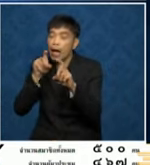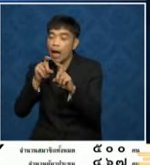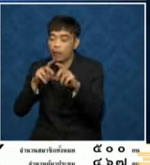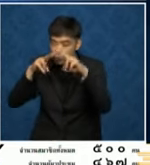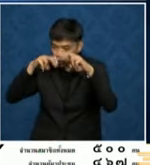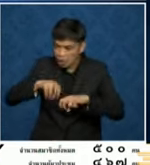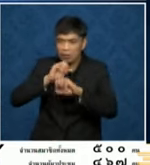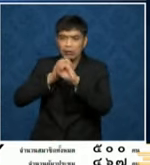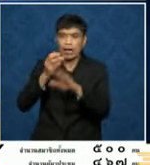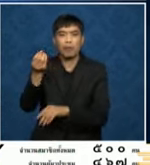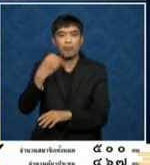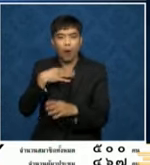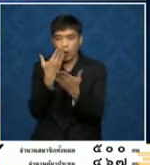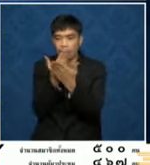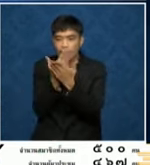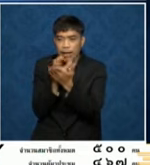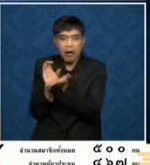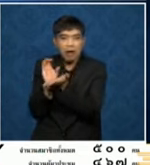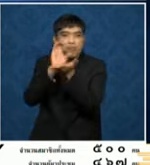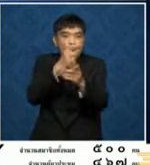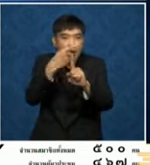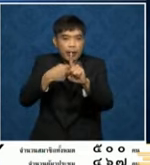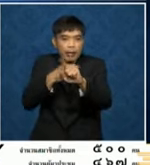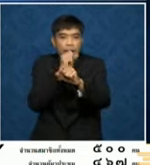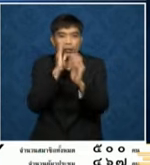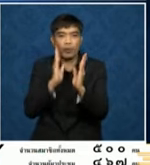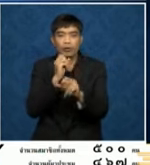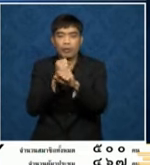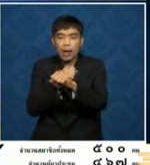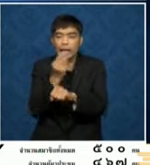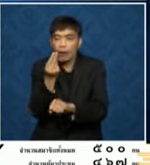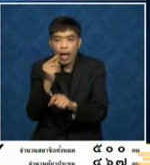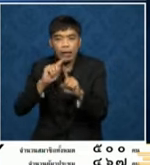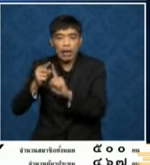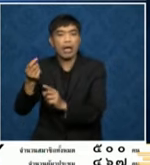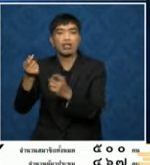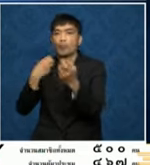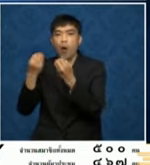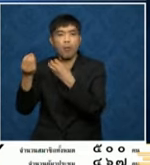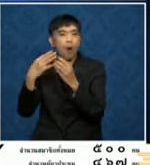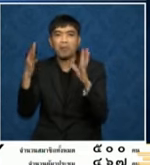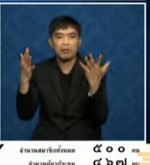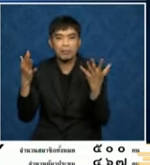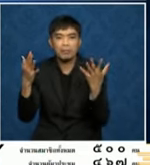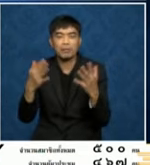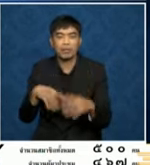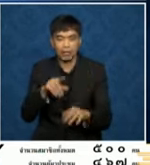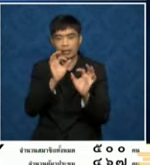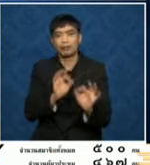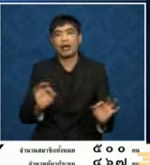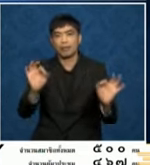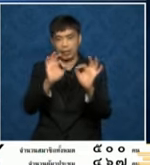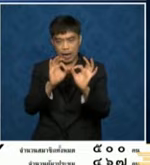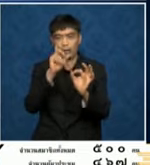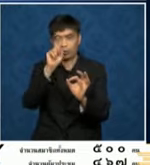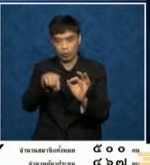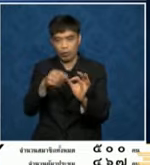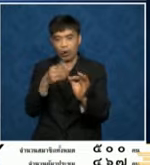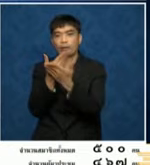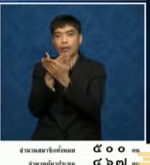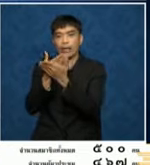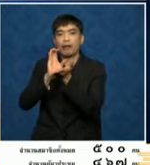ที่ชัดเจนในงบประมาณส่วนนี้ของกรมน.ถ้ายังคงมีคำถามอยู่การตัดลดงบประมาณจึงเป็นเรื่องจำเป็นค่ะขอสไลด์ถัดไปค่ะ